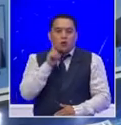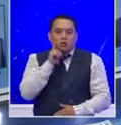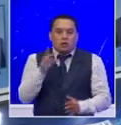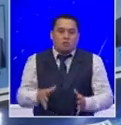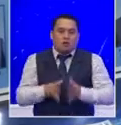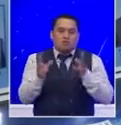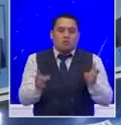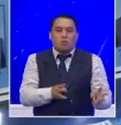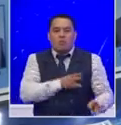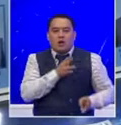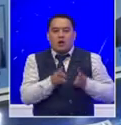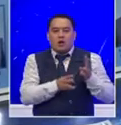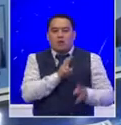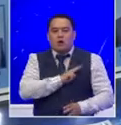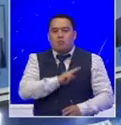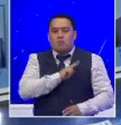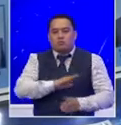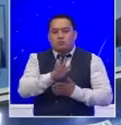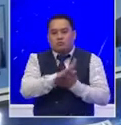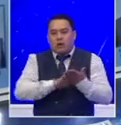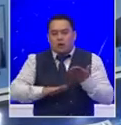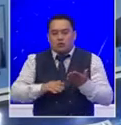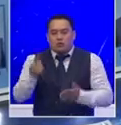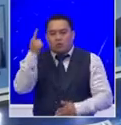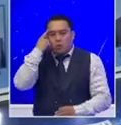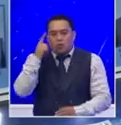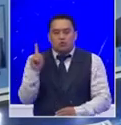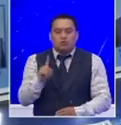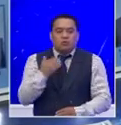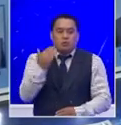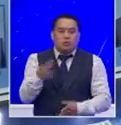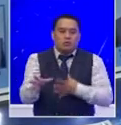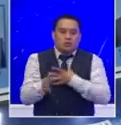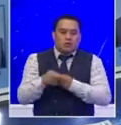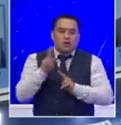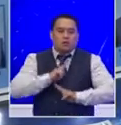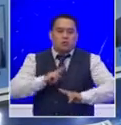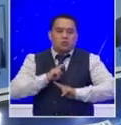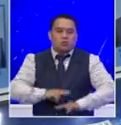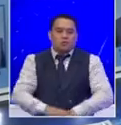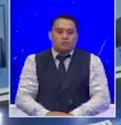большая мотивация работать дальше, и думаем в дальнейшем мы также будем тесно работать вместе.